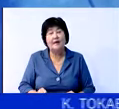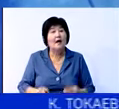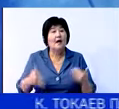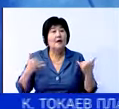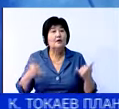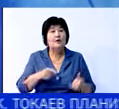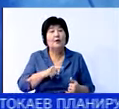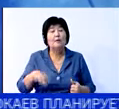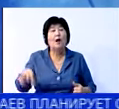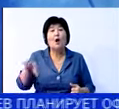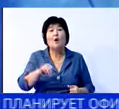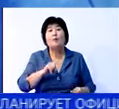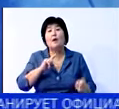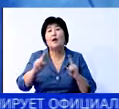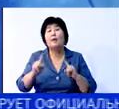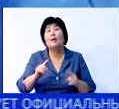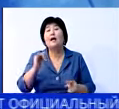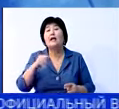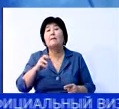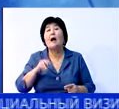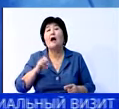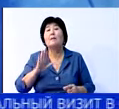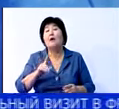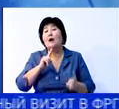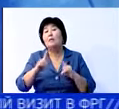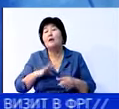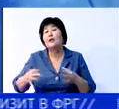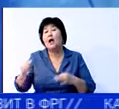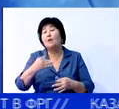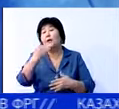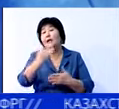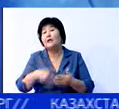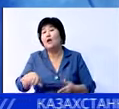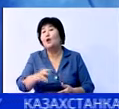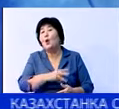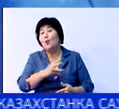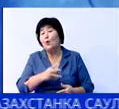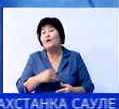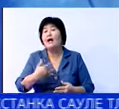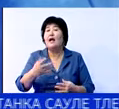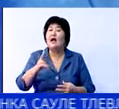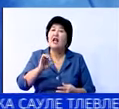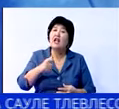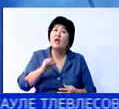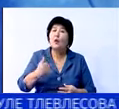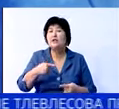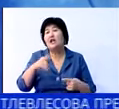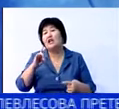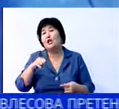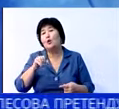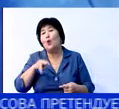Сегодня прошел областной форум имамов. На форуме были обсуждены задачи духовенства, религиозные ритуалы.